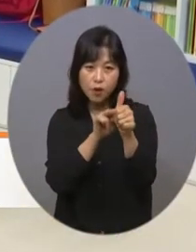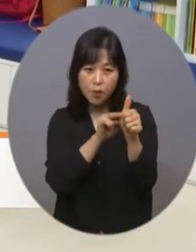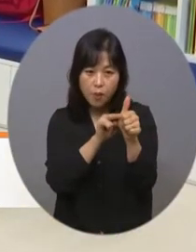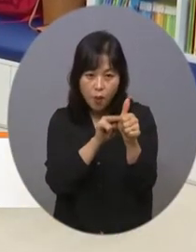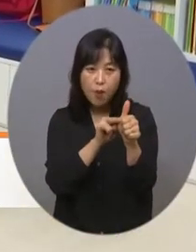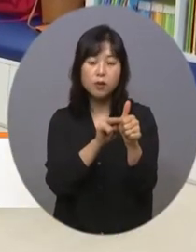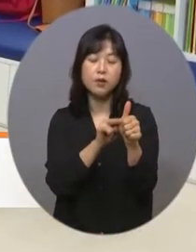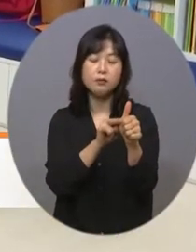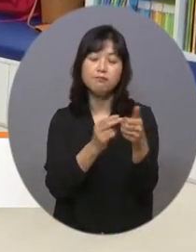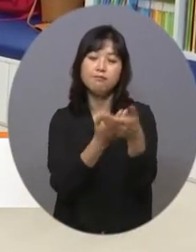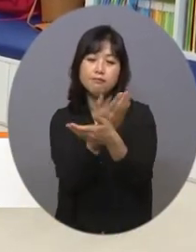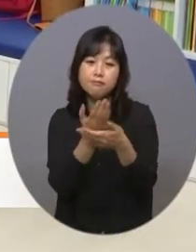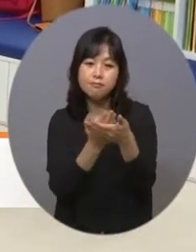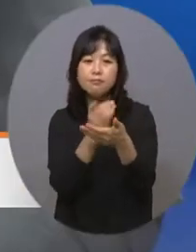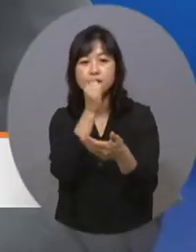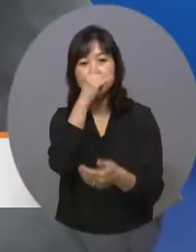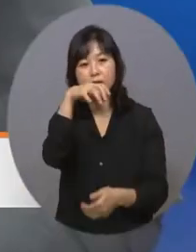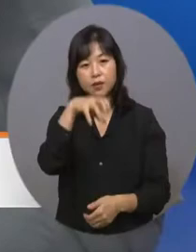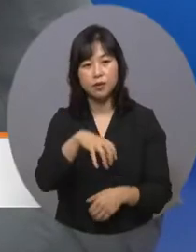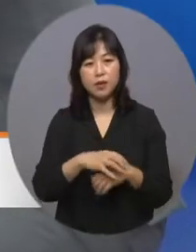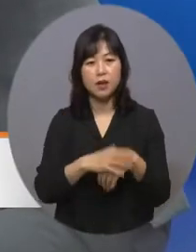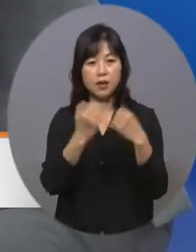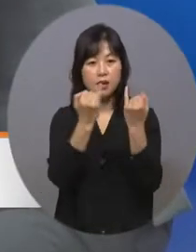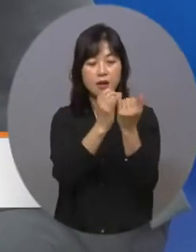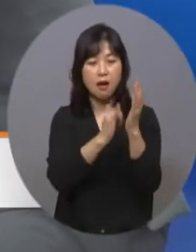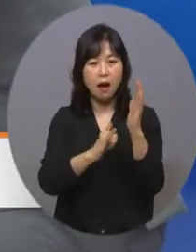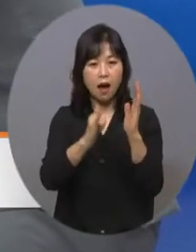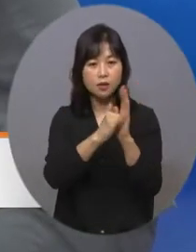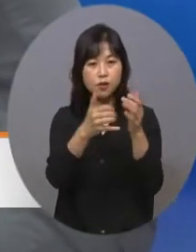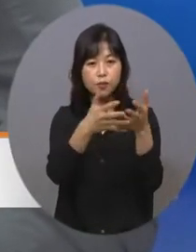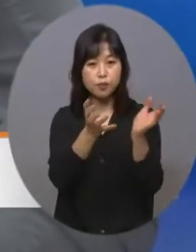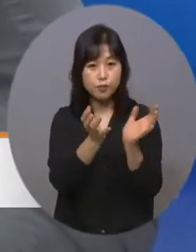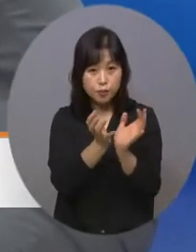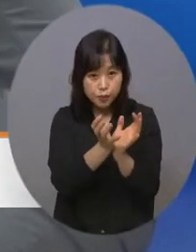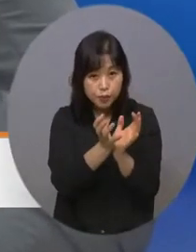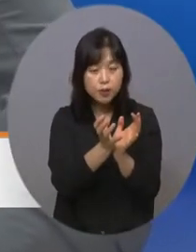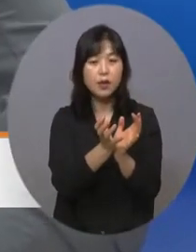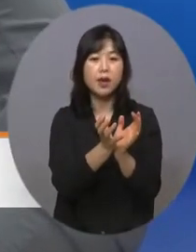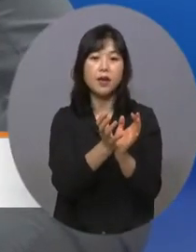공간으로 여성가족부 공모사업에 선정돼 마련하게 됐습니다.